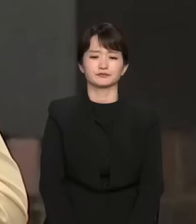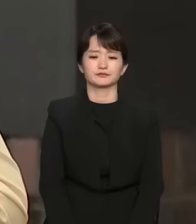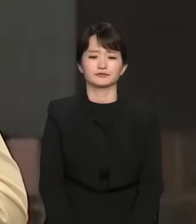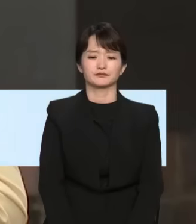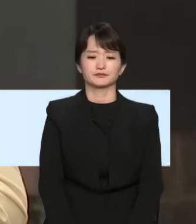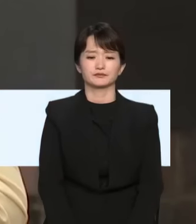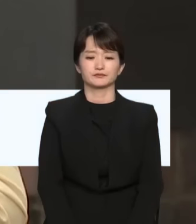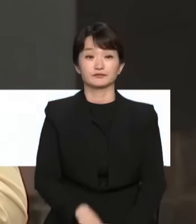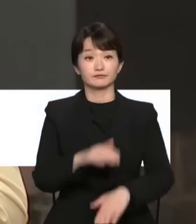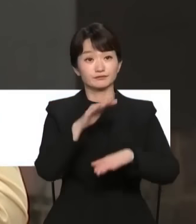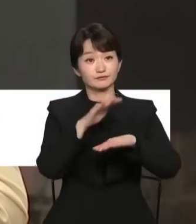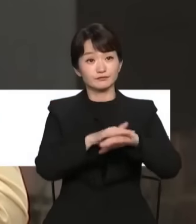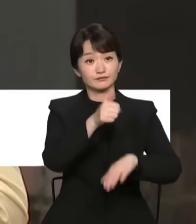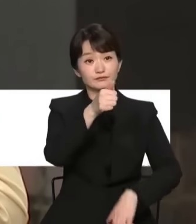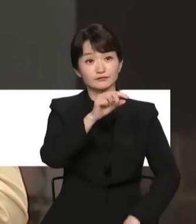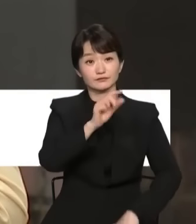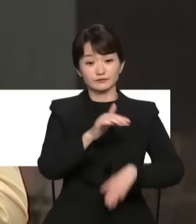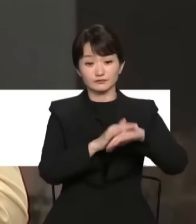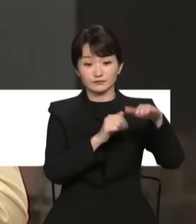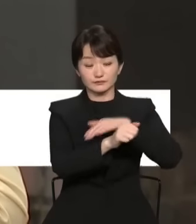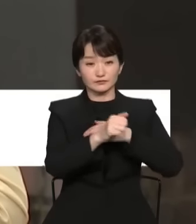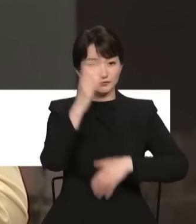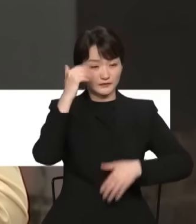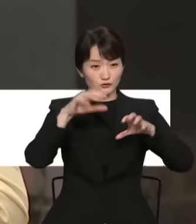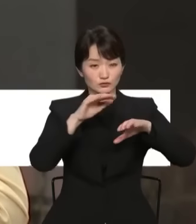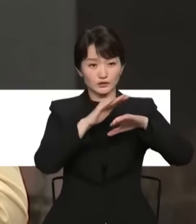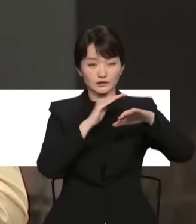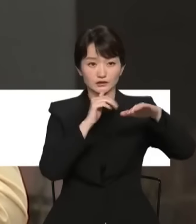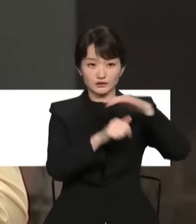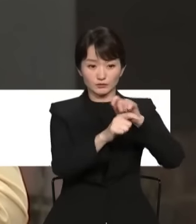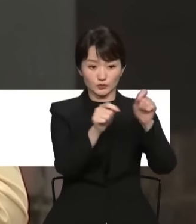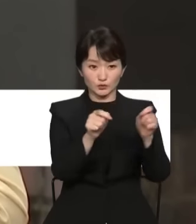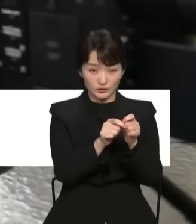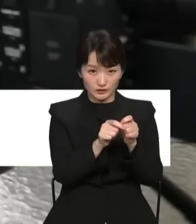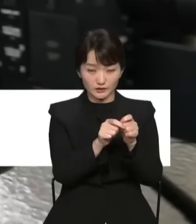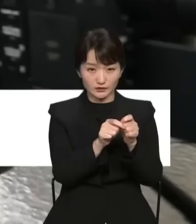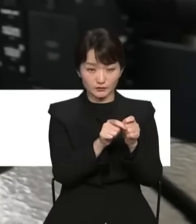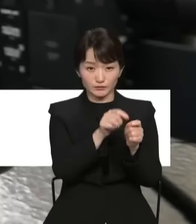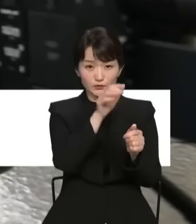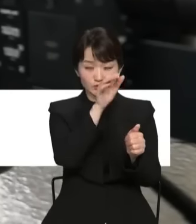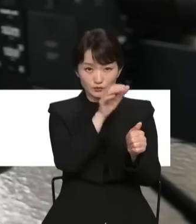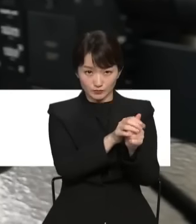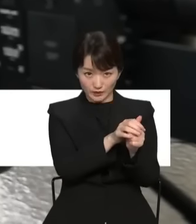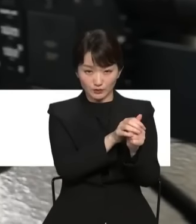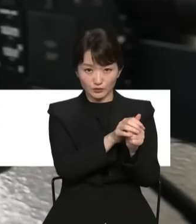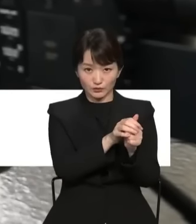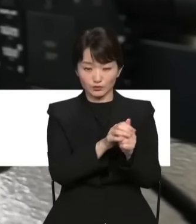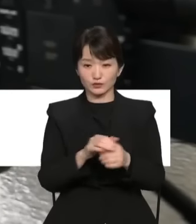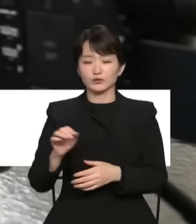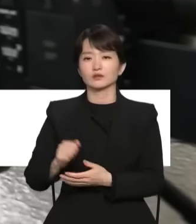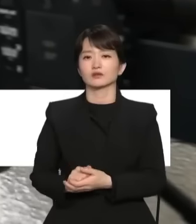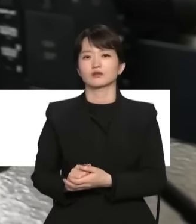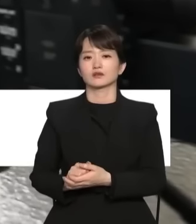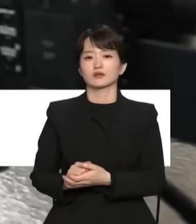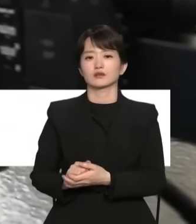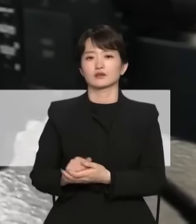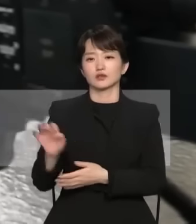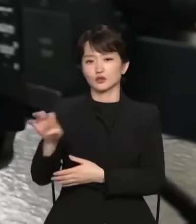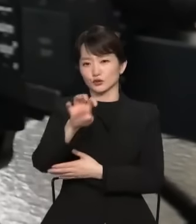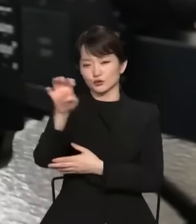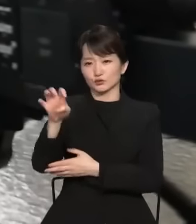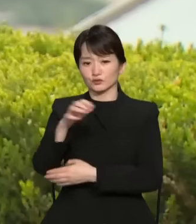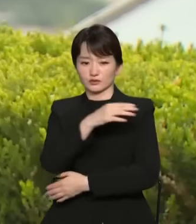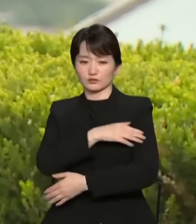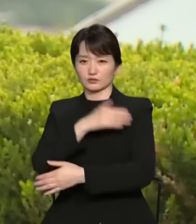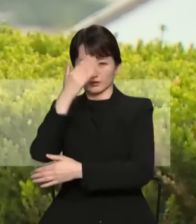well. 손흥민 선수는 우리나라 국가대표팀과 토트넘 주장을 맡고 있기도 한데 혹시 그 리더십에 대해서 평가할 만한 점이